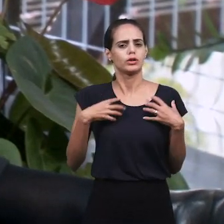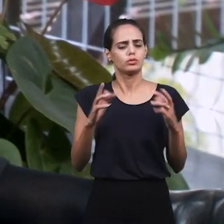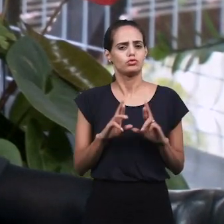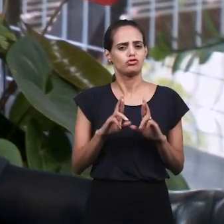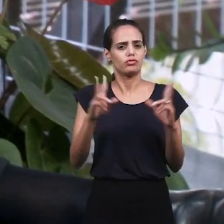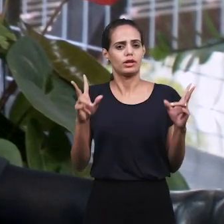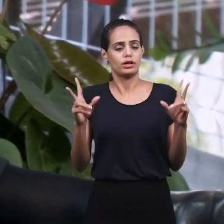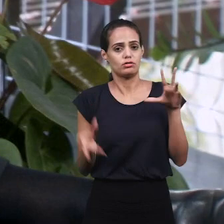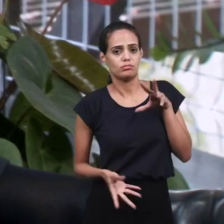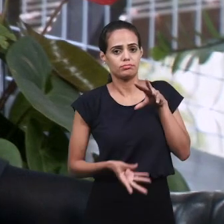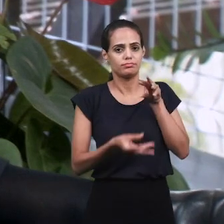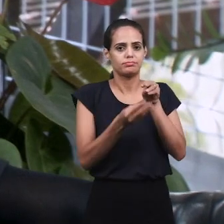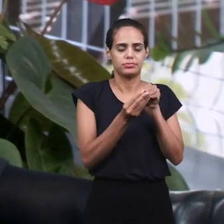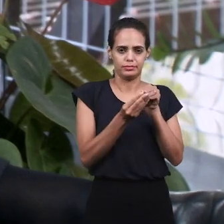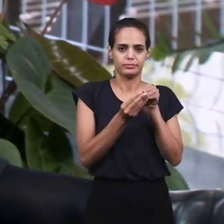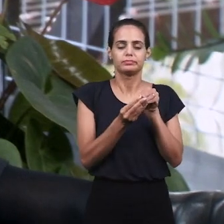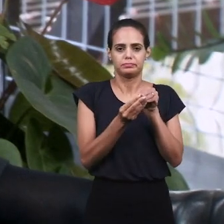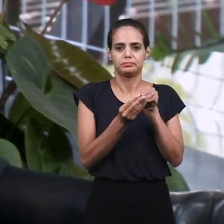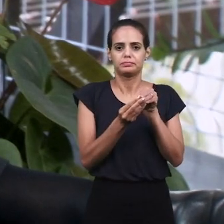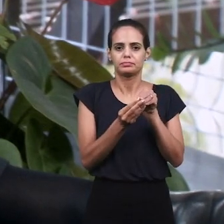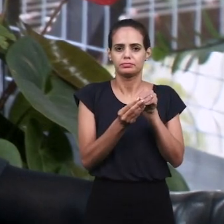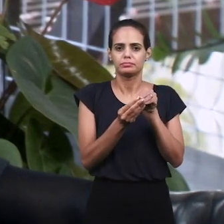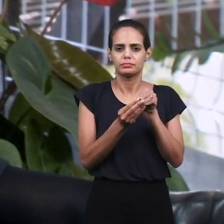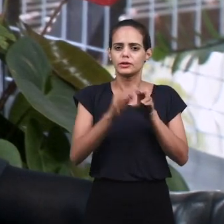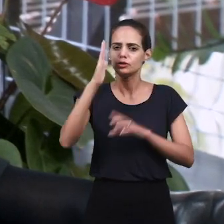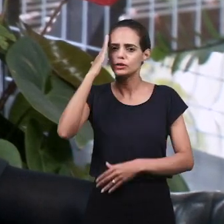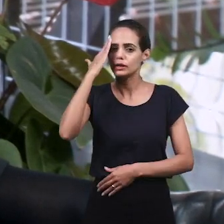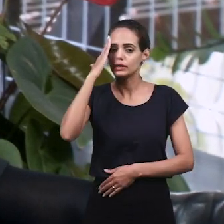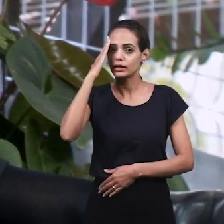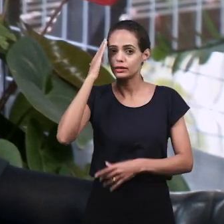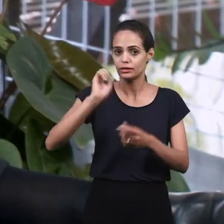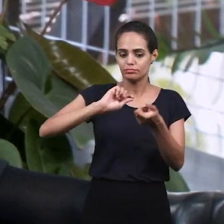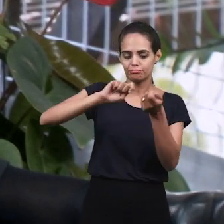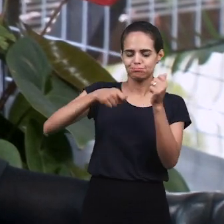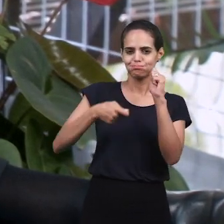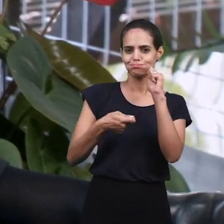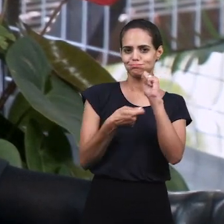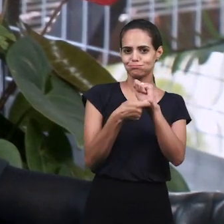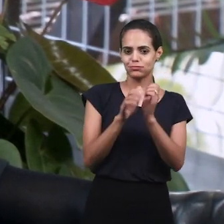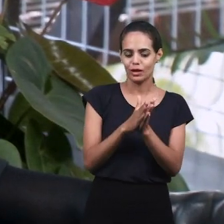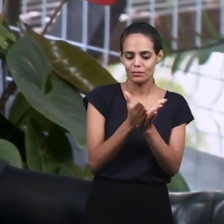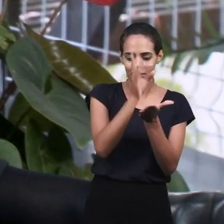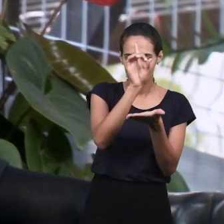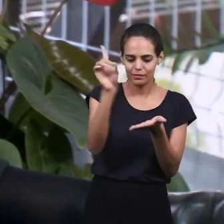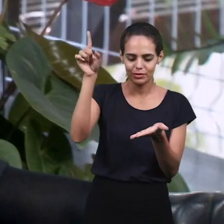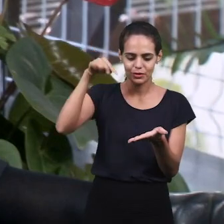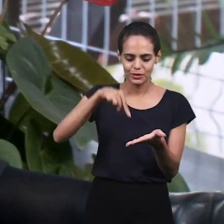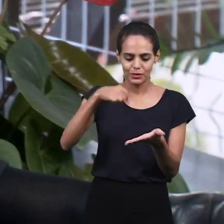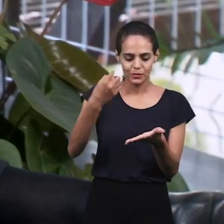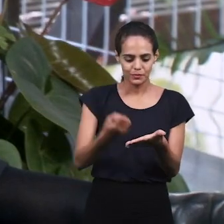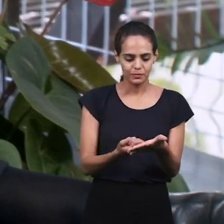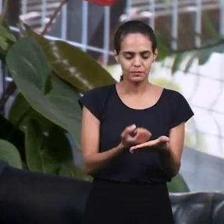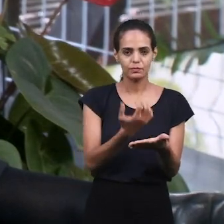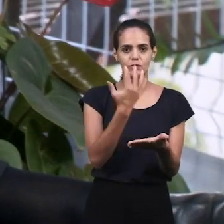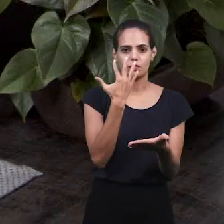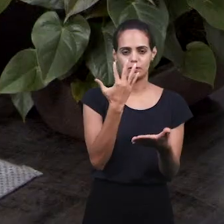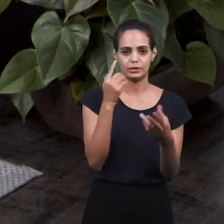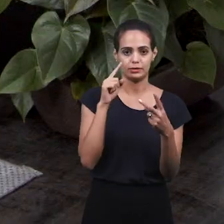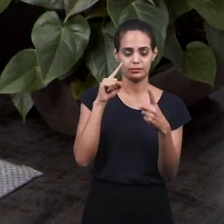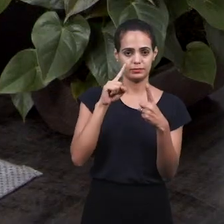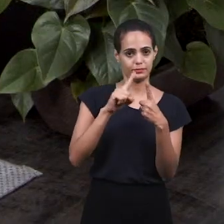manières différentes, complémentaires, d'avoir tout le mystère que la parole de Dieu nous